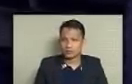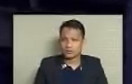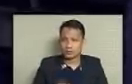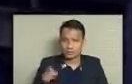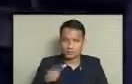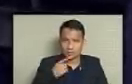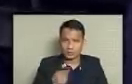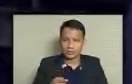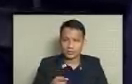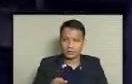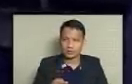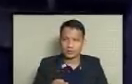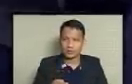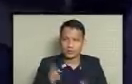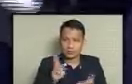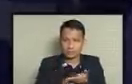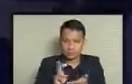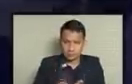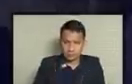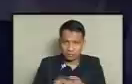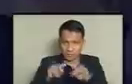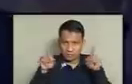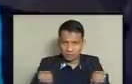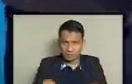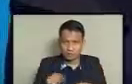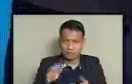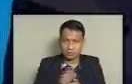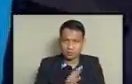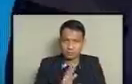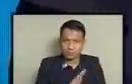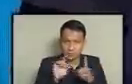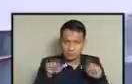na po yung mga di umano yung pumirma dito sa papel na ito